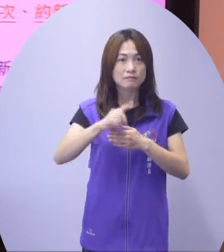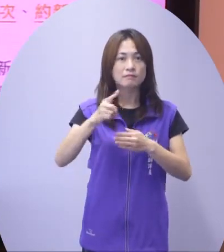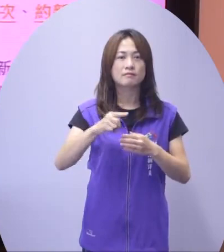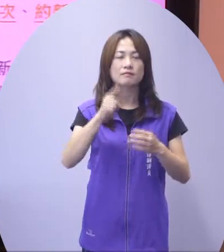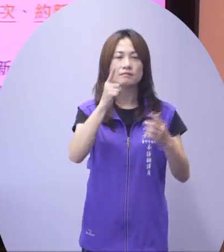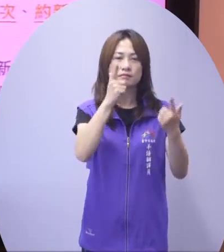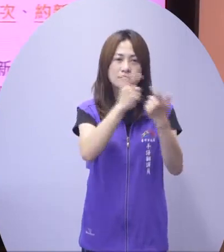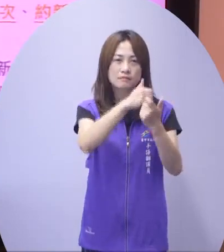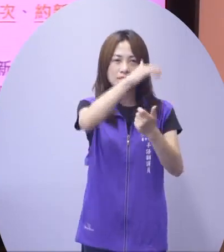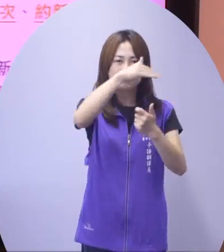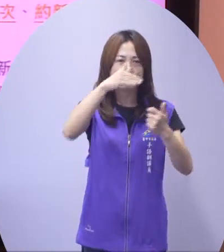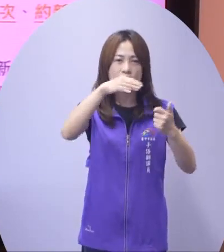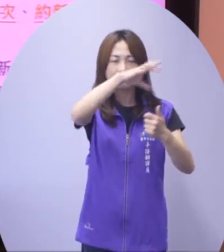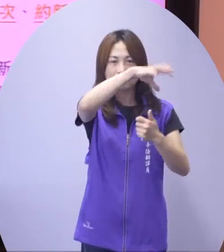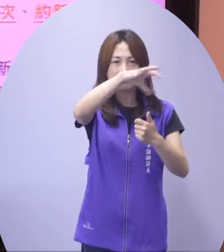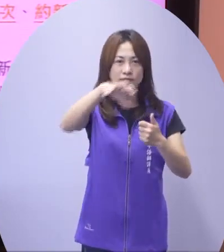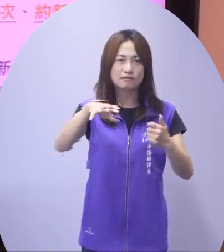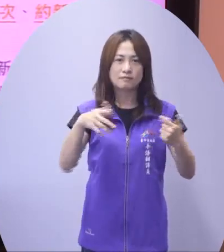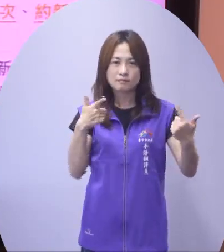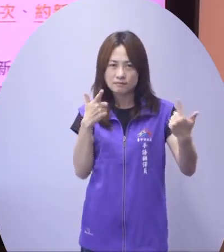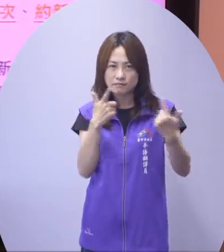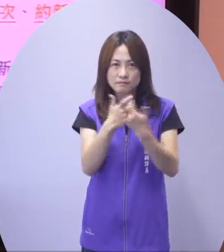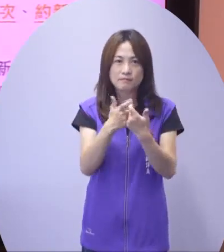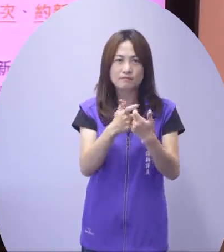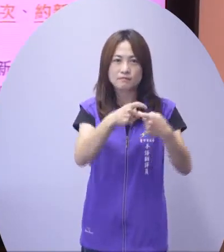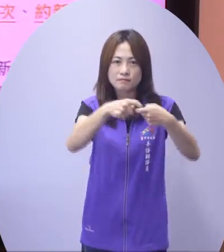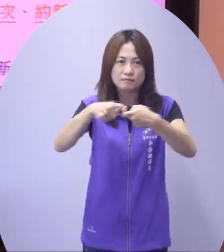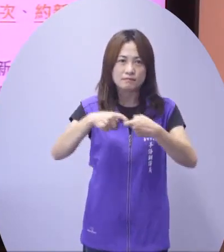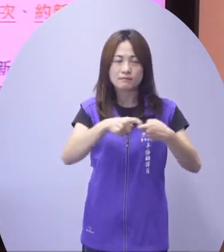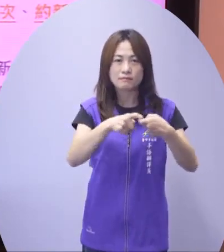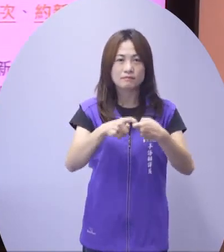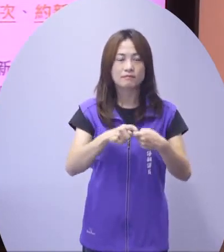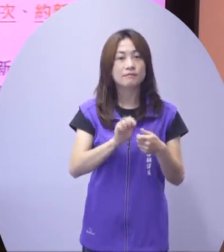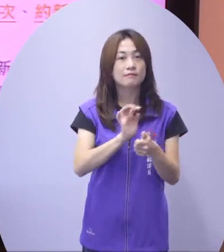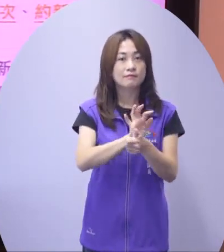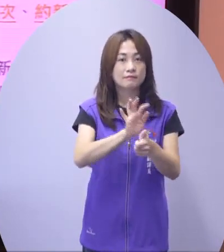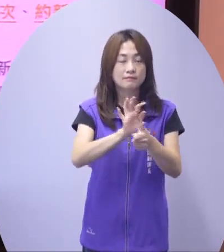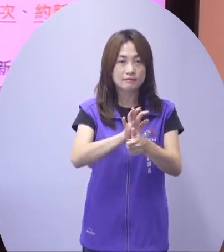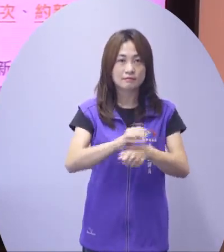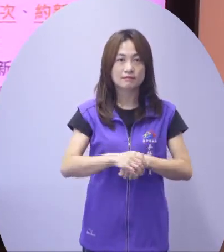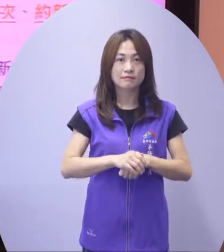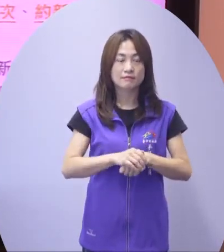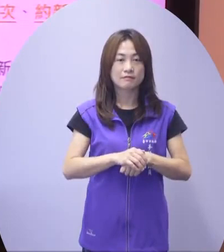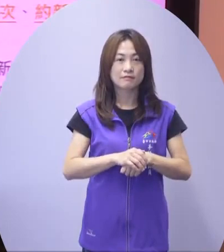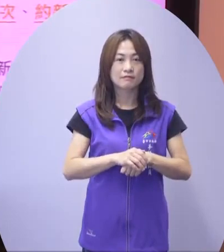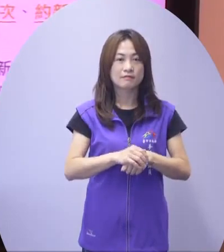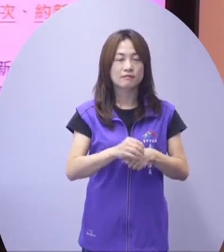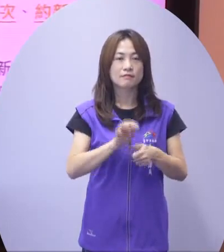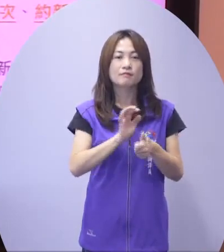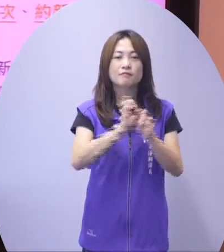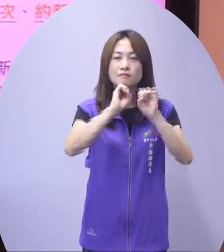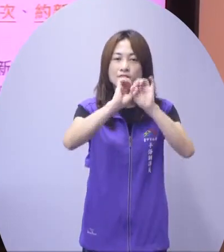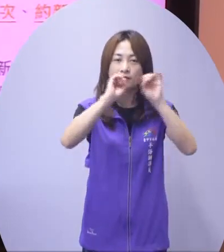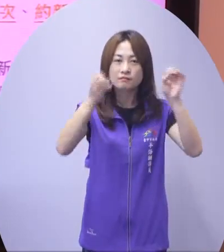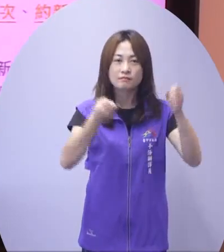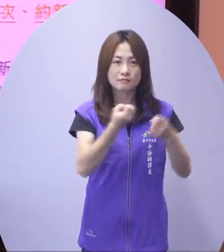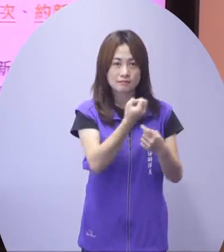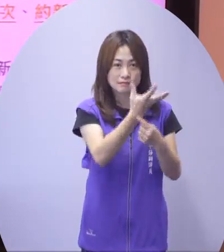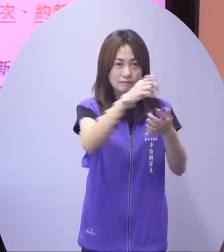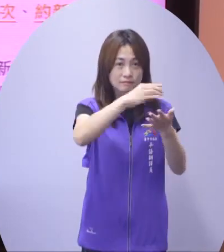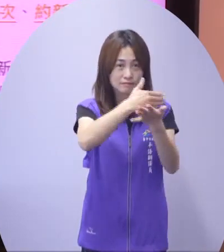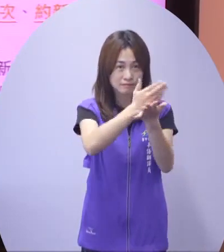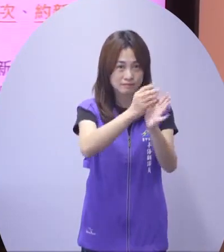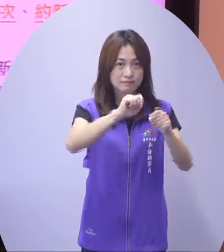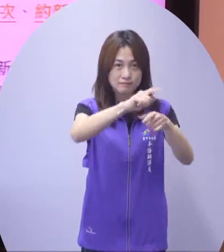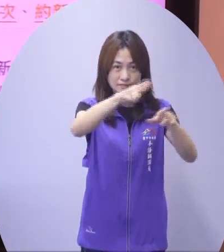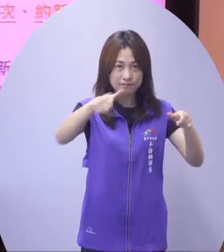成果，并且呢，结合新社花海来推广这个新社本市的在地花卉、农特产、休闲产业、旅宿业、休